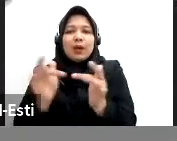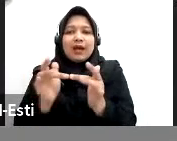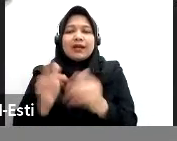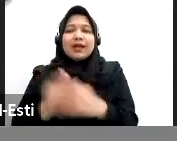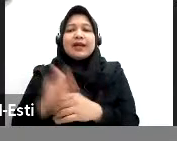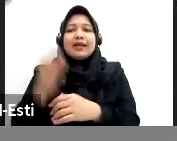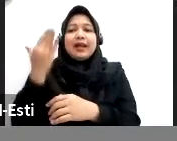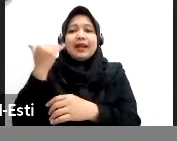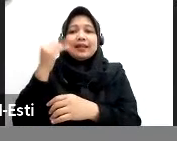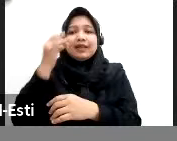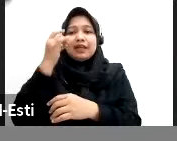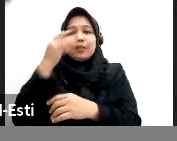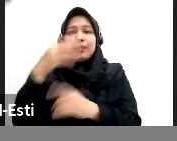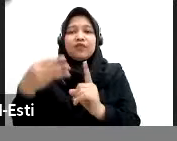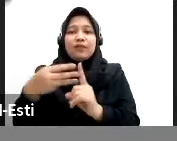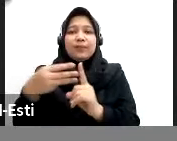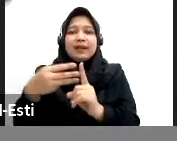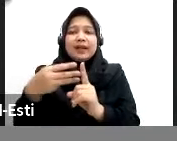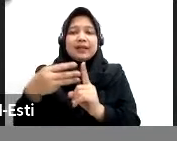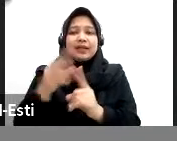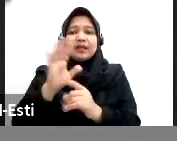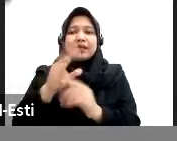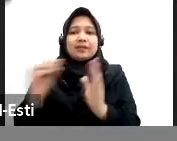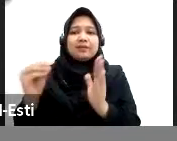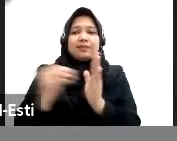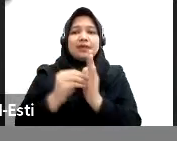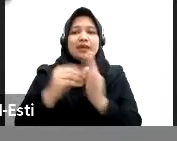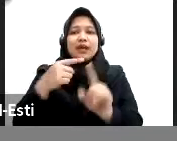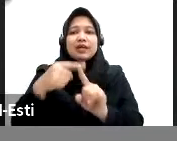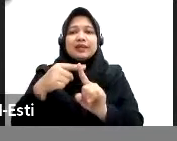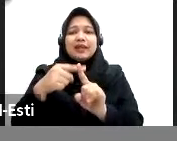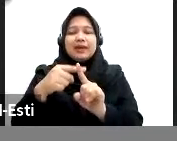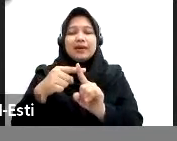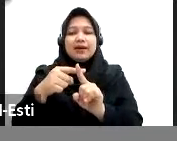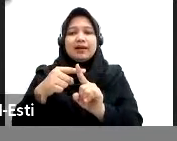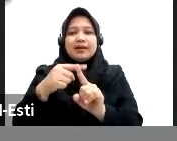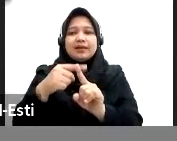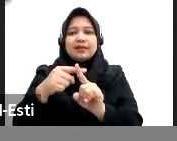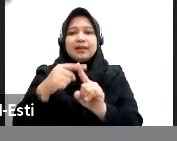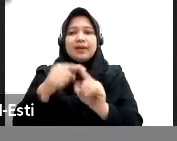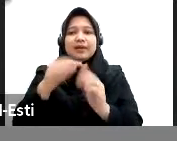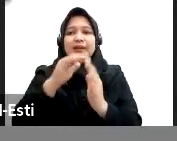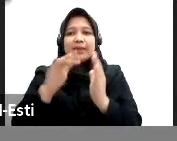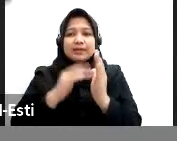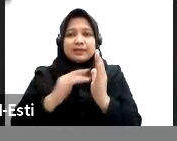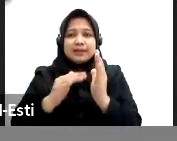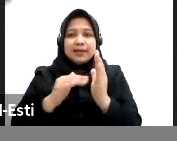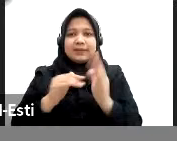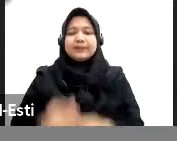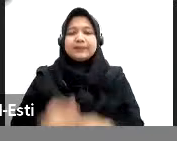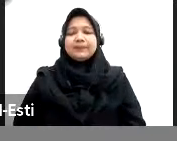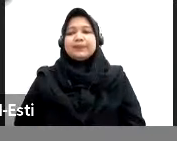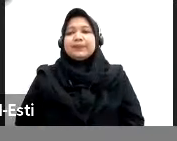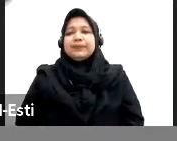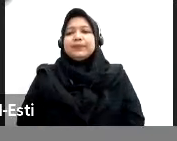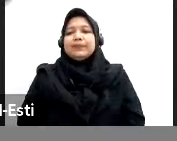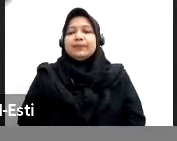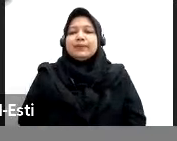prof.dr.hj juga akan kami masukkan Sebagai tambahan di dalam kajian kami nah